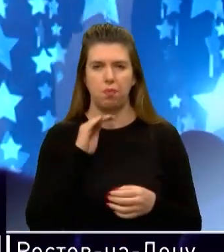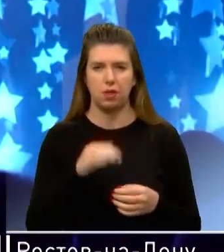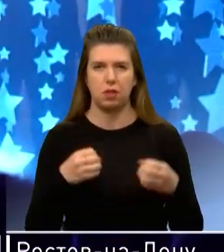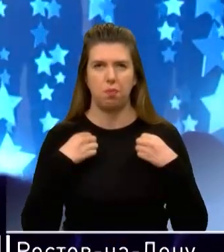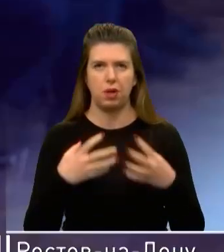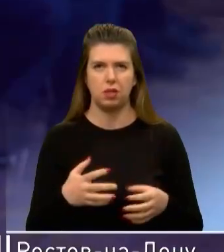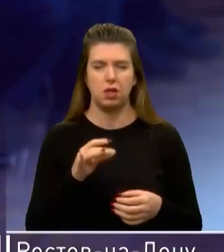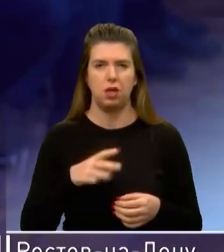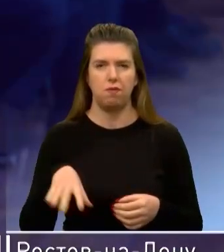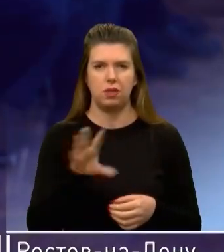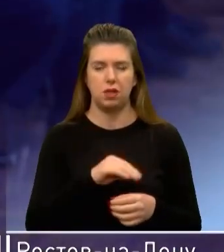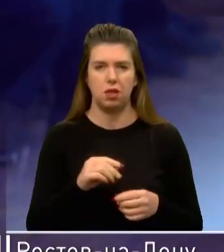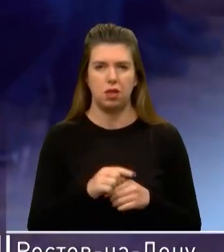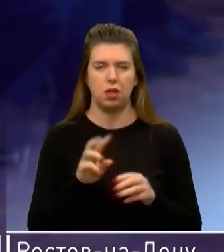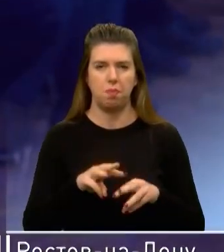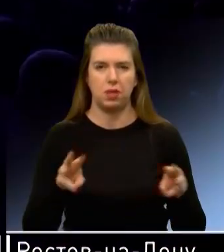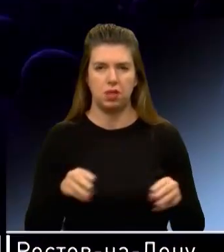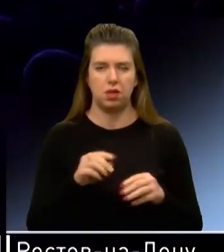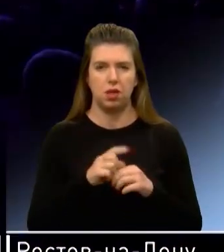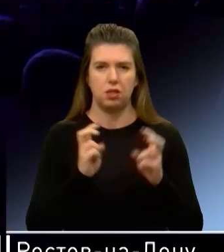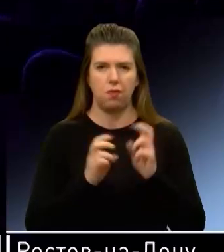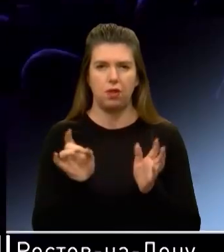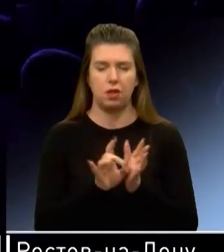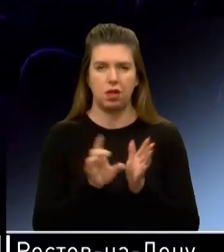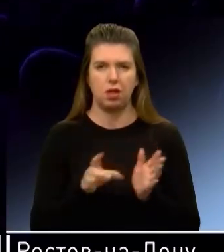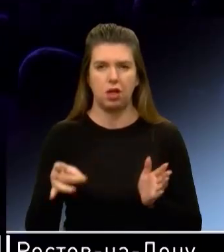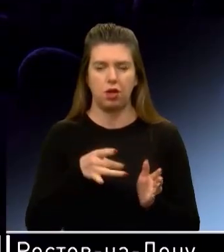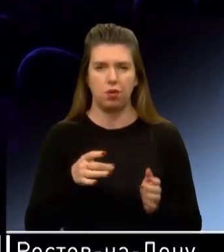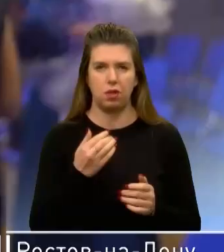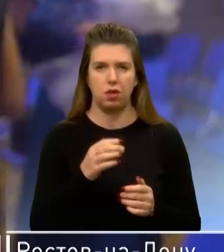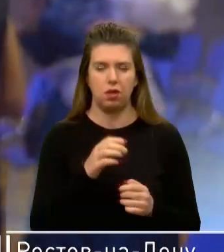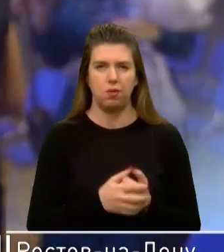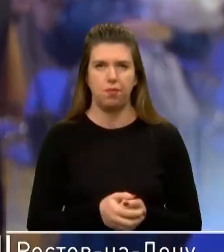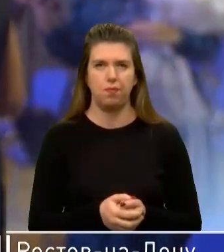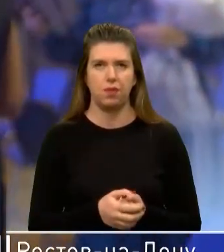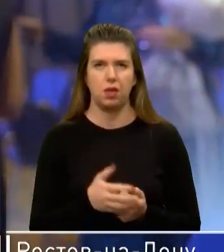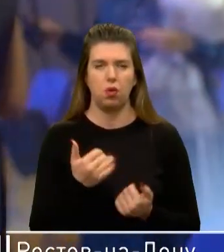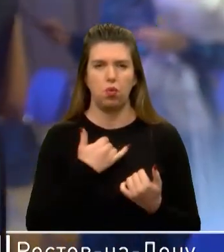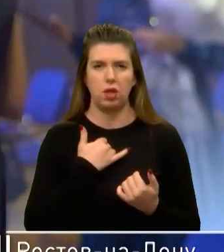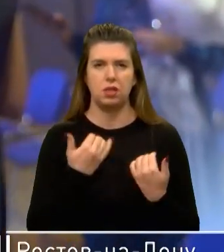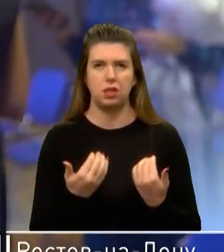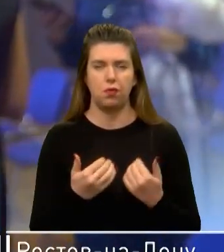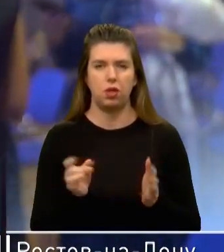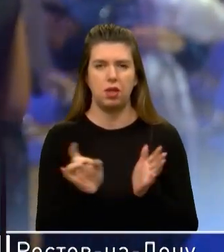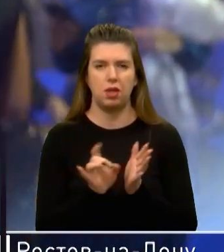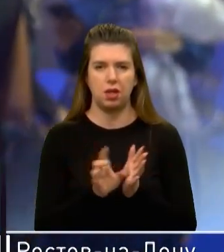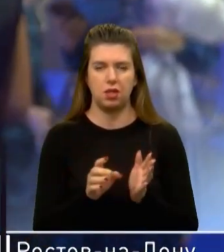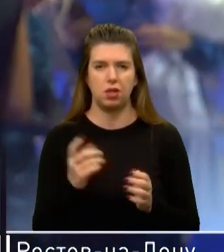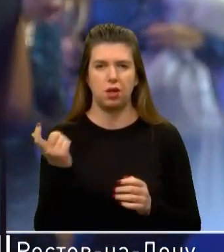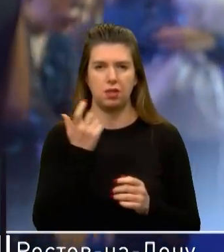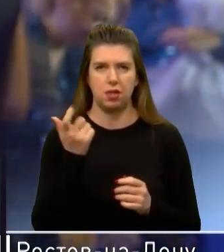ставил и министр промышленности и энергетики региона Андрей Савельев у нас сегодня энергетическое